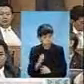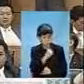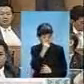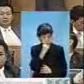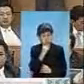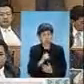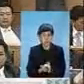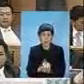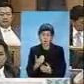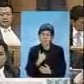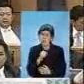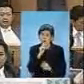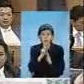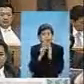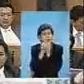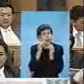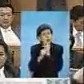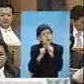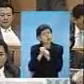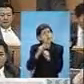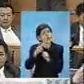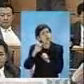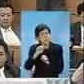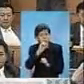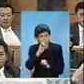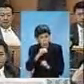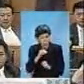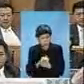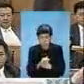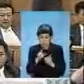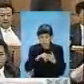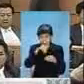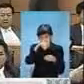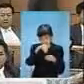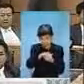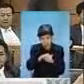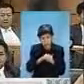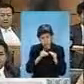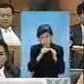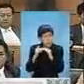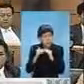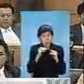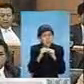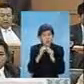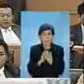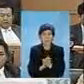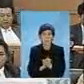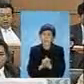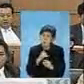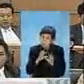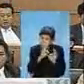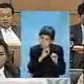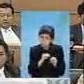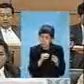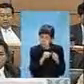จก็มีรัฐธรรมนูญ50บอกว่าให้เลือกตั้งมาเท่าจำนวนจังหวัดแล้วก็สรรหามา